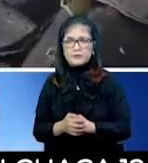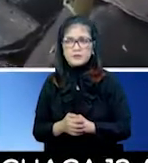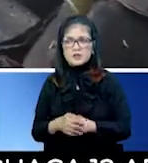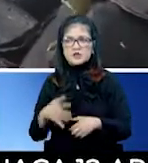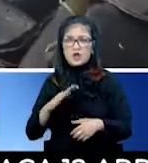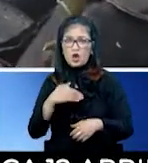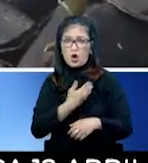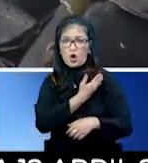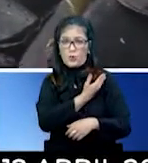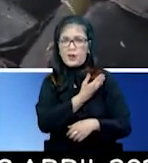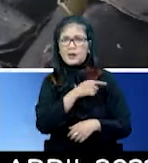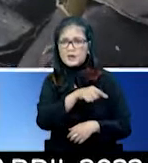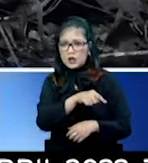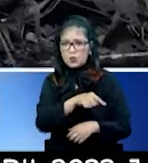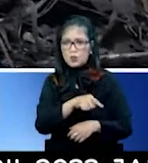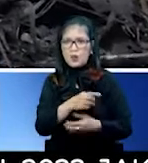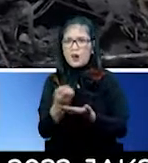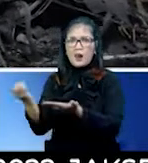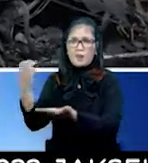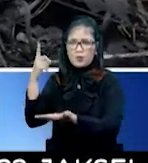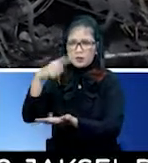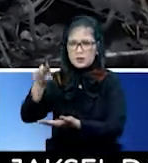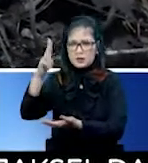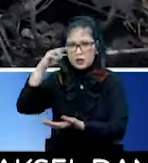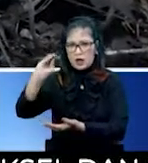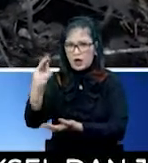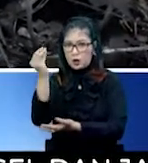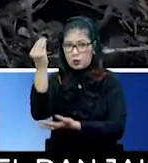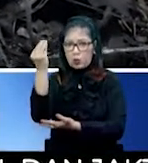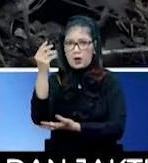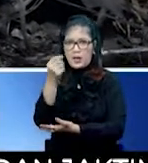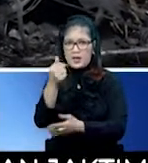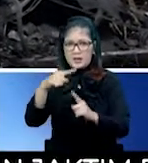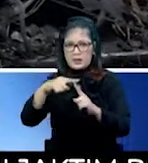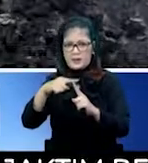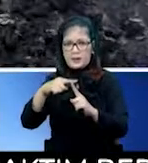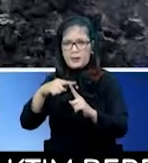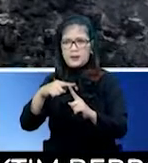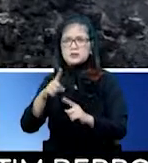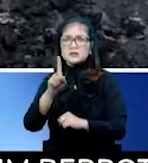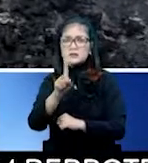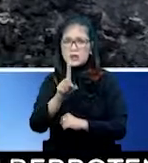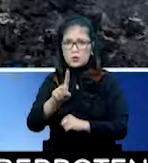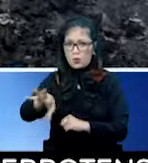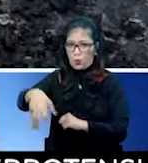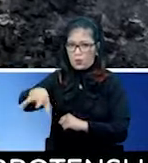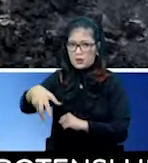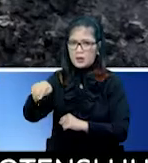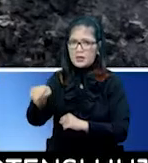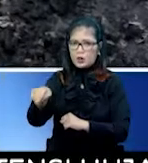sendiri, berdasarkan konfirmasi dari pihak ketua RT, saat ini kelima korban yang merupakan satu keluarga